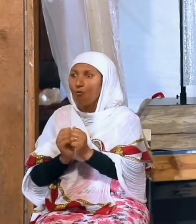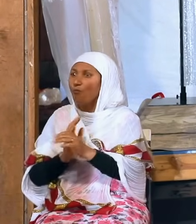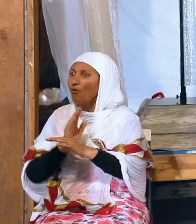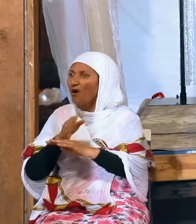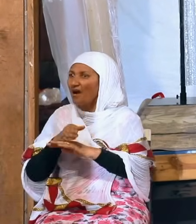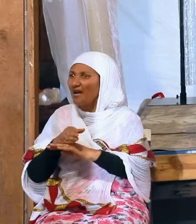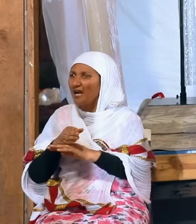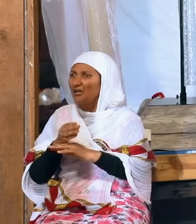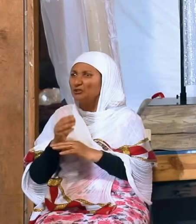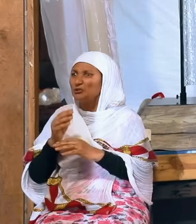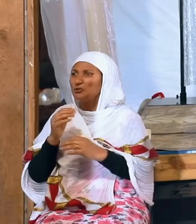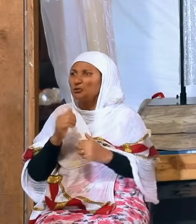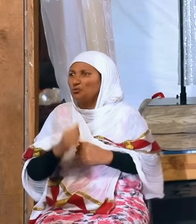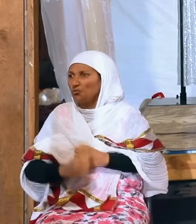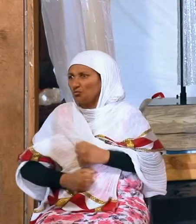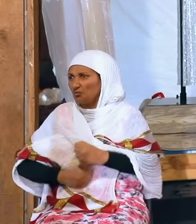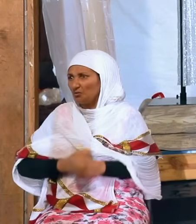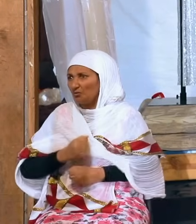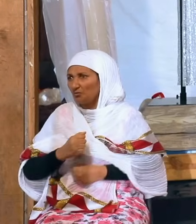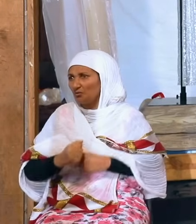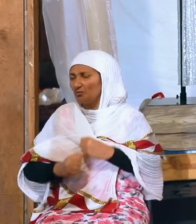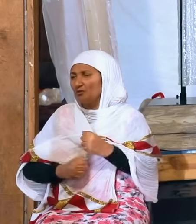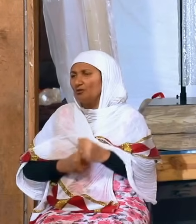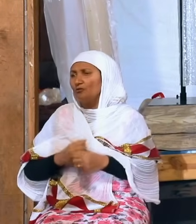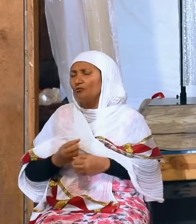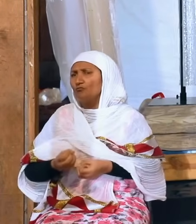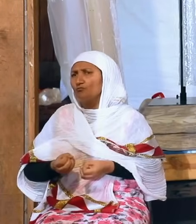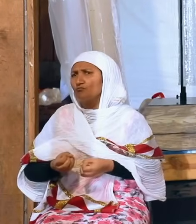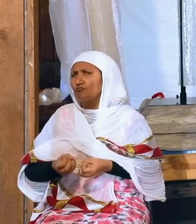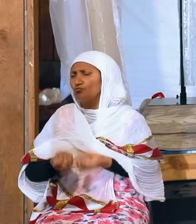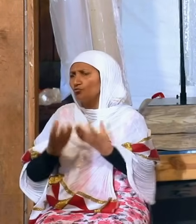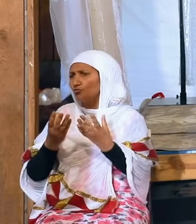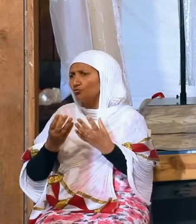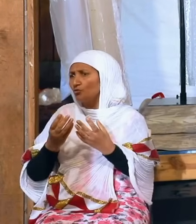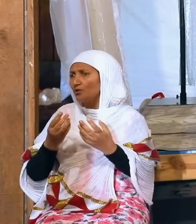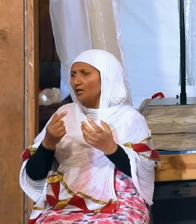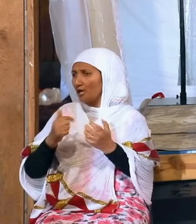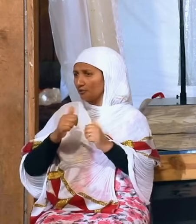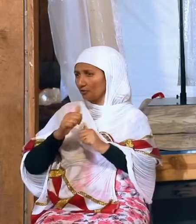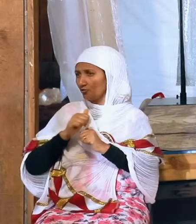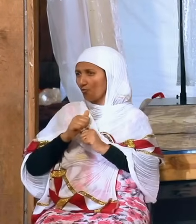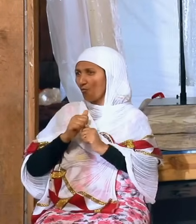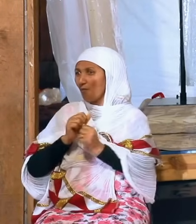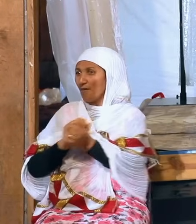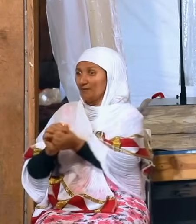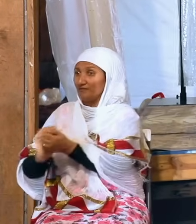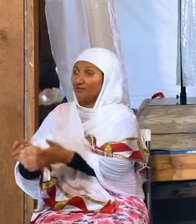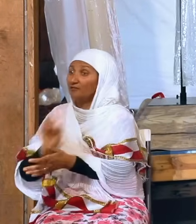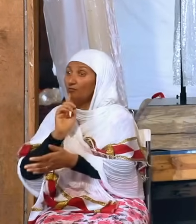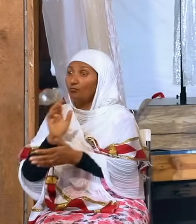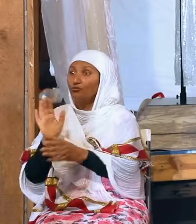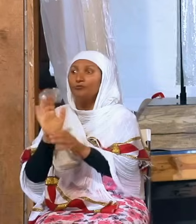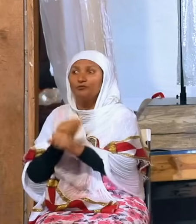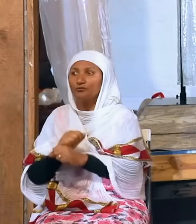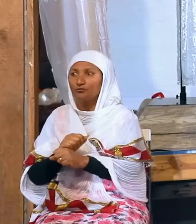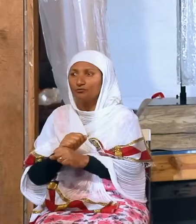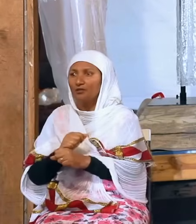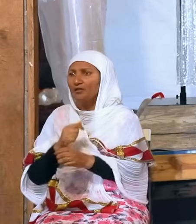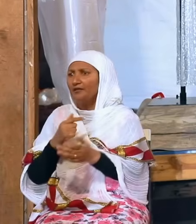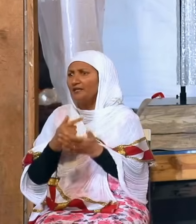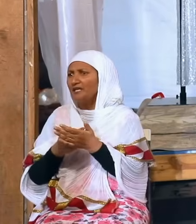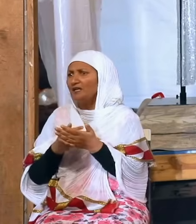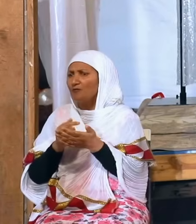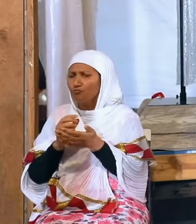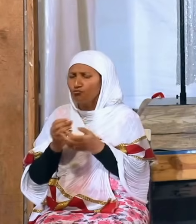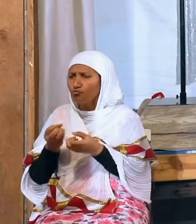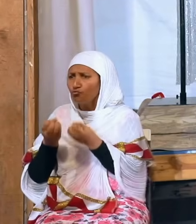መቃወስና ጭንቀት በጣም ከባድ ስለዚህ አብዛኞቹ ህይወታቸው ራስን በማጥፋት ነው የሚጨርሱት አብዛኞቹ ይሄ እንግዲህ ሪሰርቾች ወይ